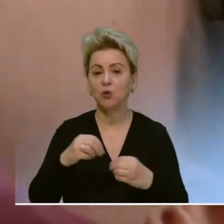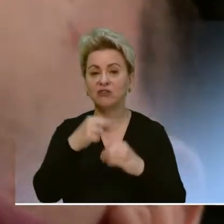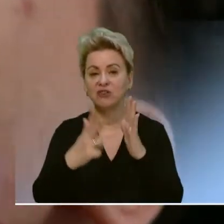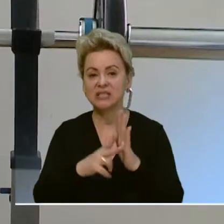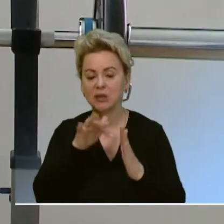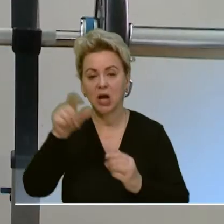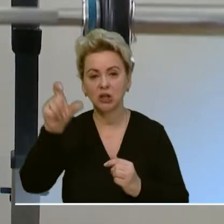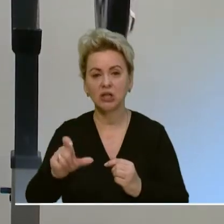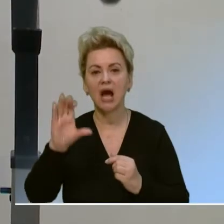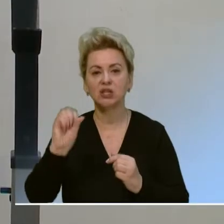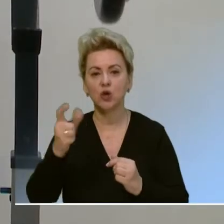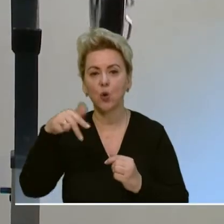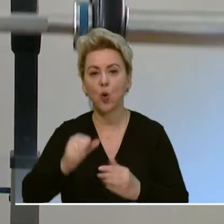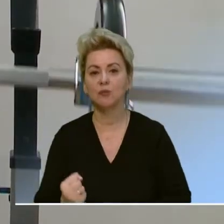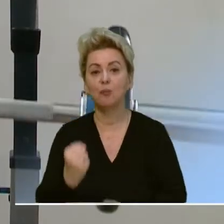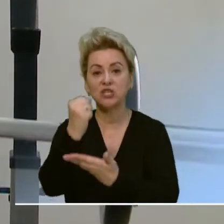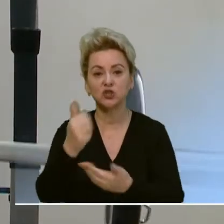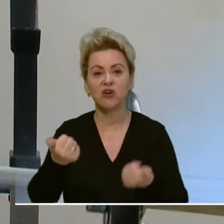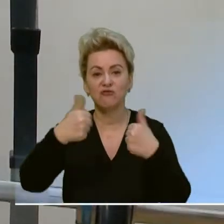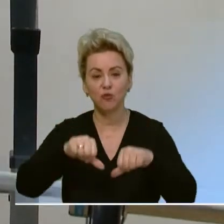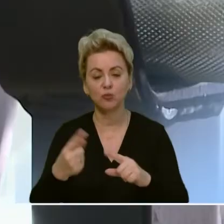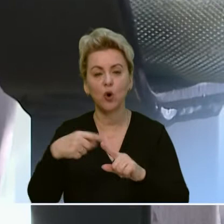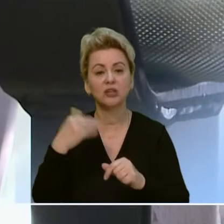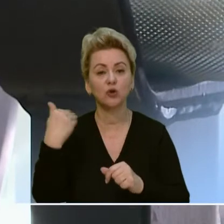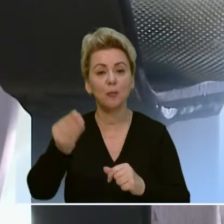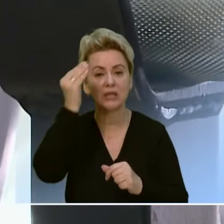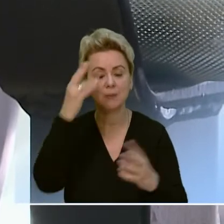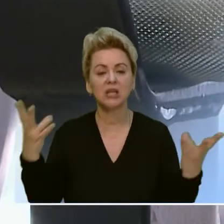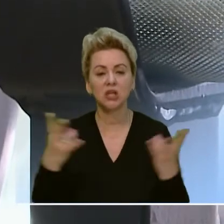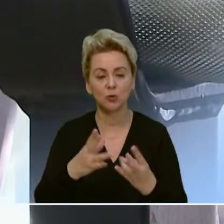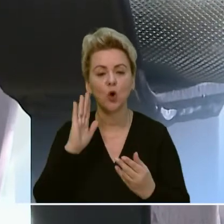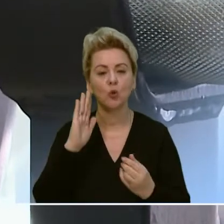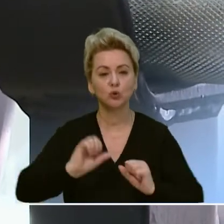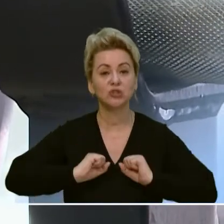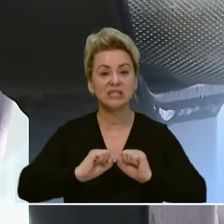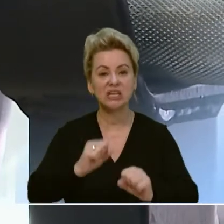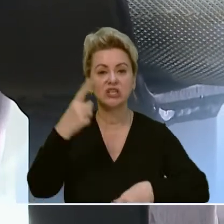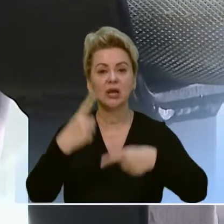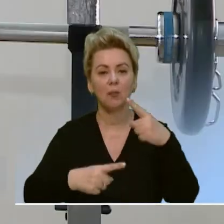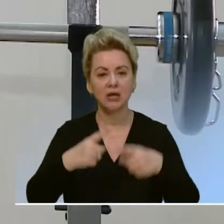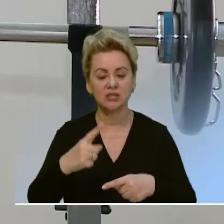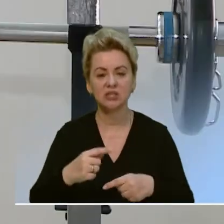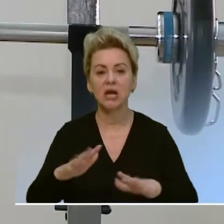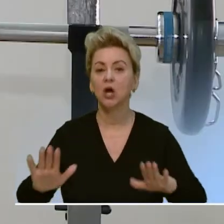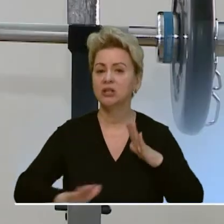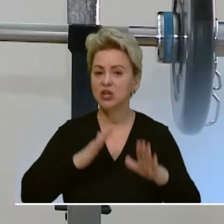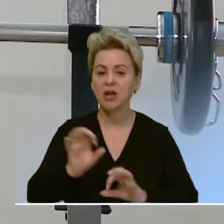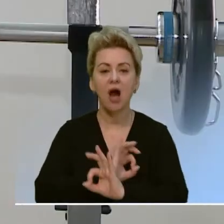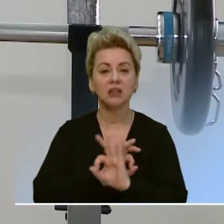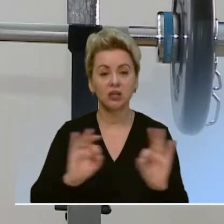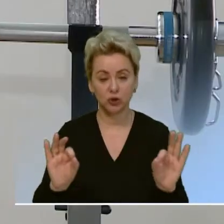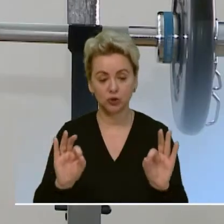18-летний Алексей Голуб сюда приходит поддержать форму, которая, по его мнению, необходима будущим защитникам Отечества. Тренер